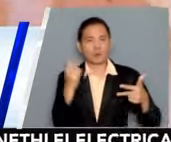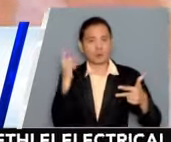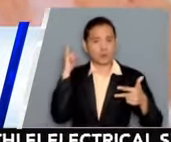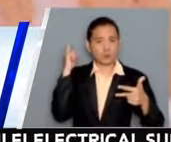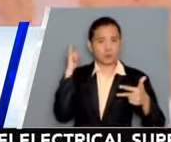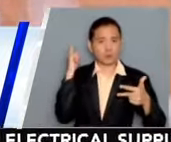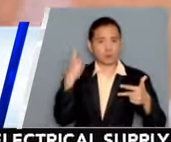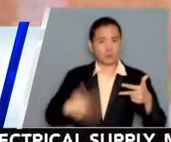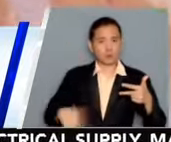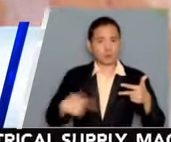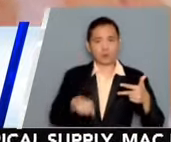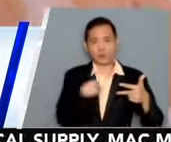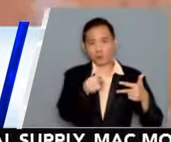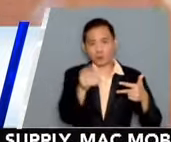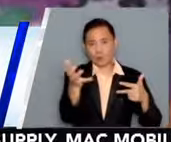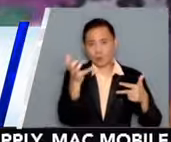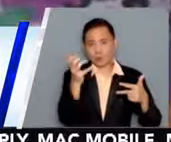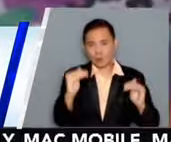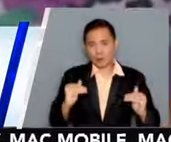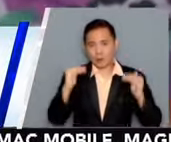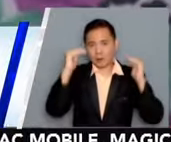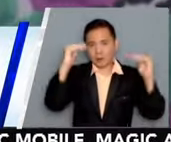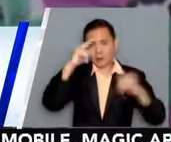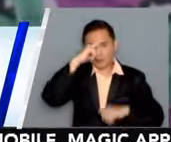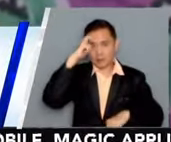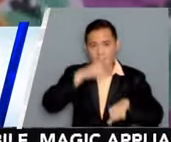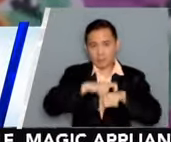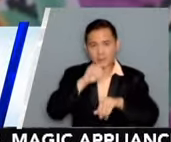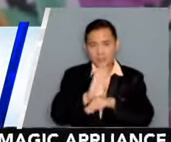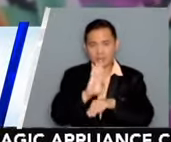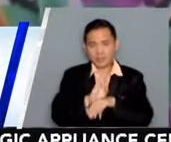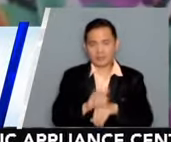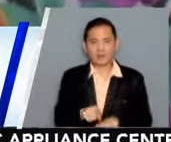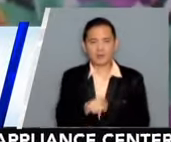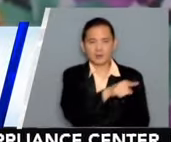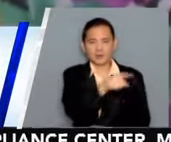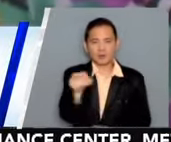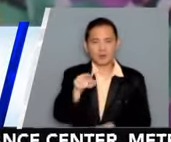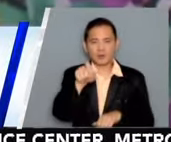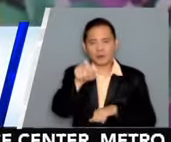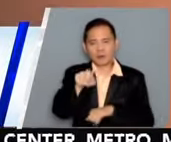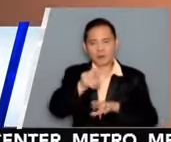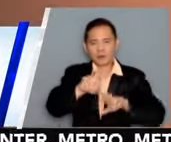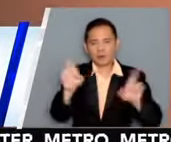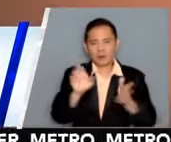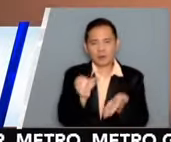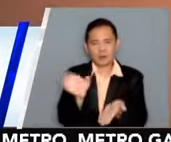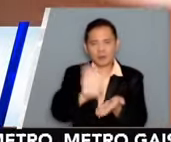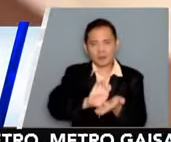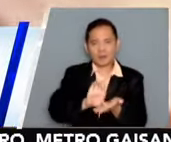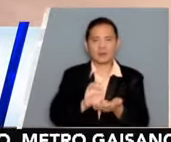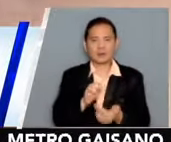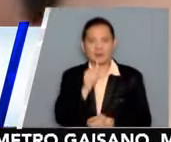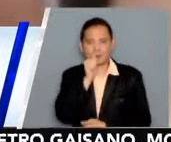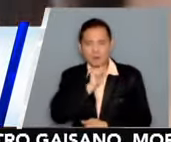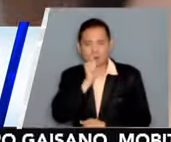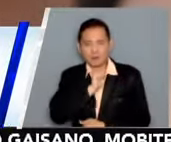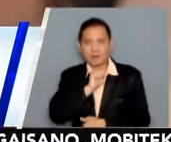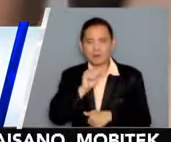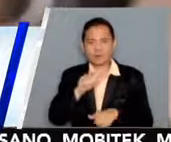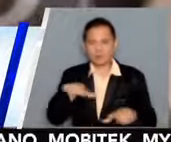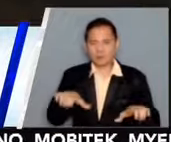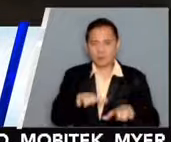i-level up ang summer 2024, i-ready nyo lang ang puhunan at diskarte nyo dahil pwedeng-pwede nyo